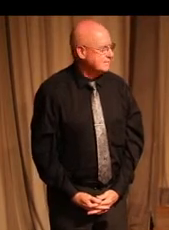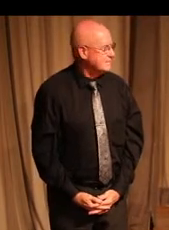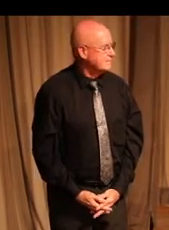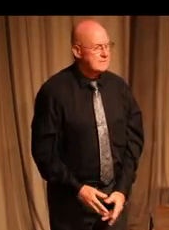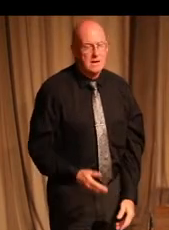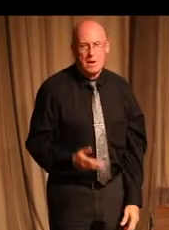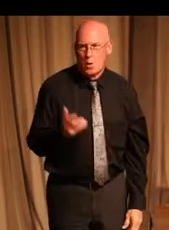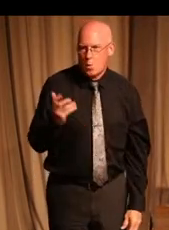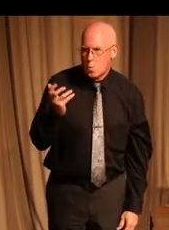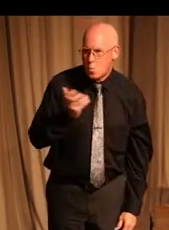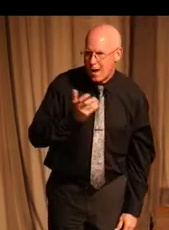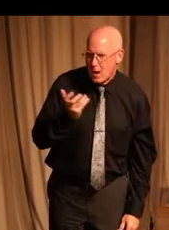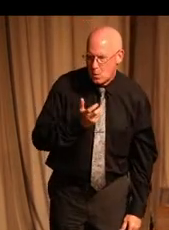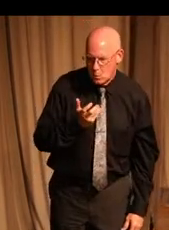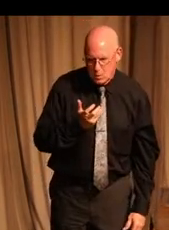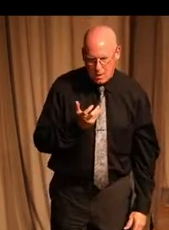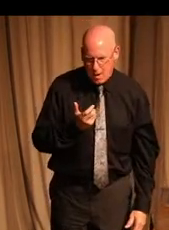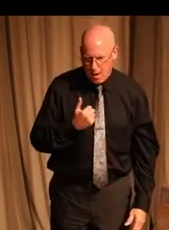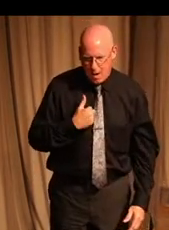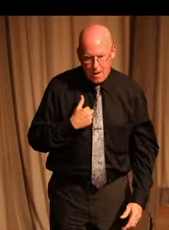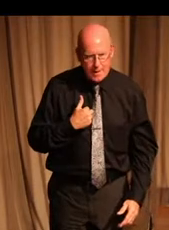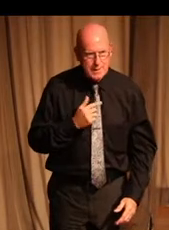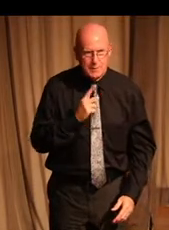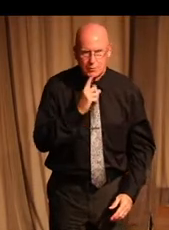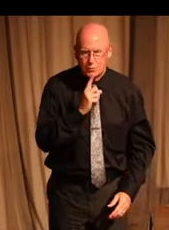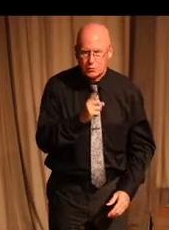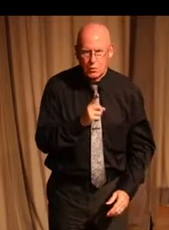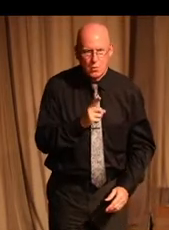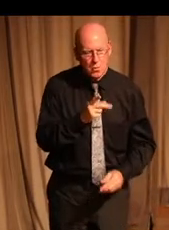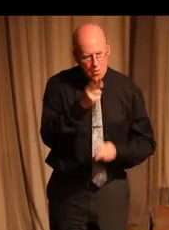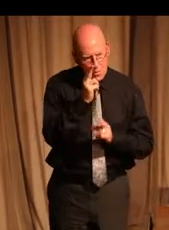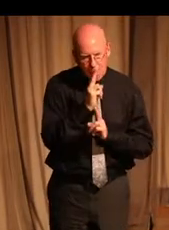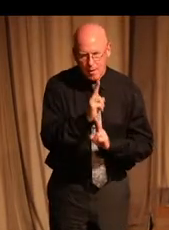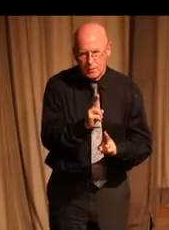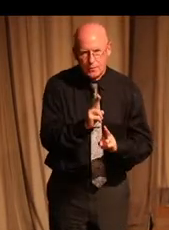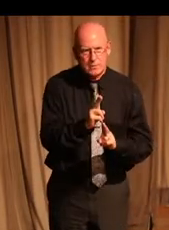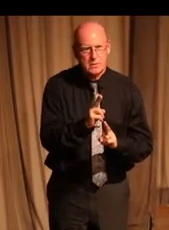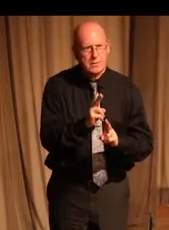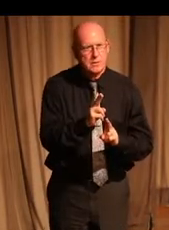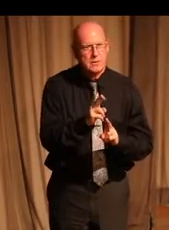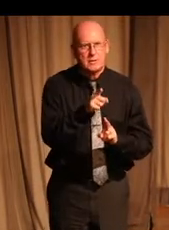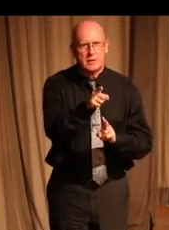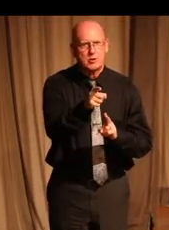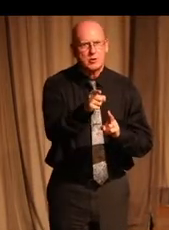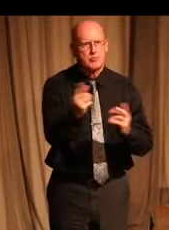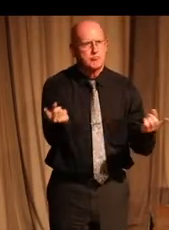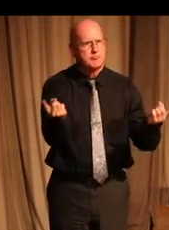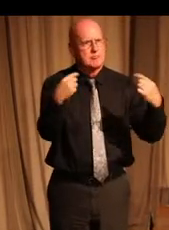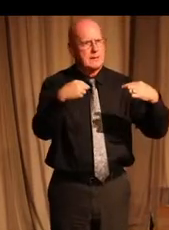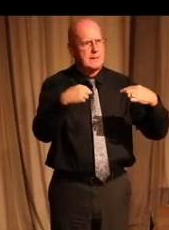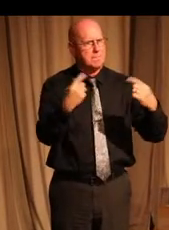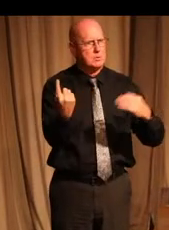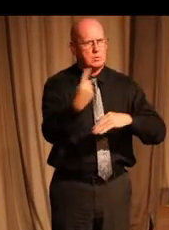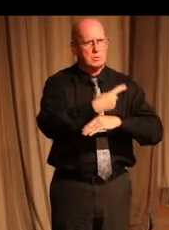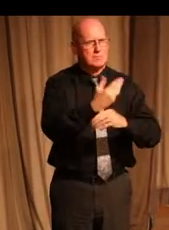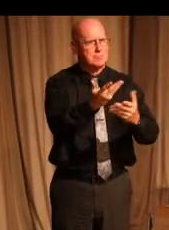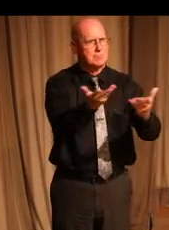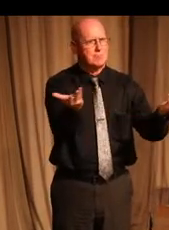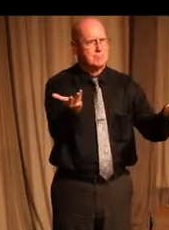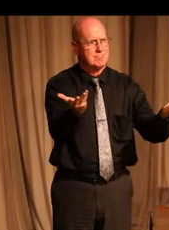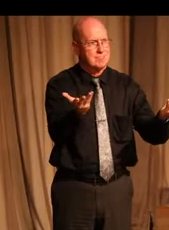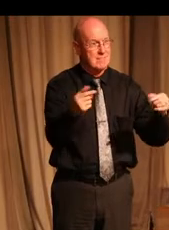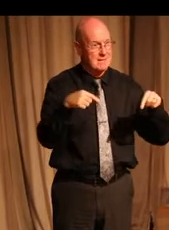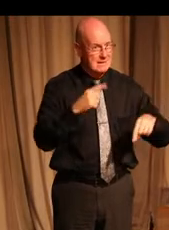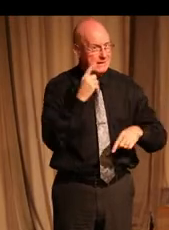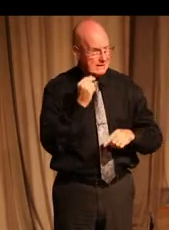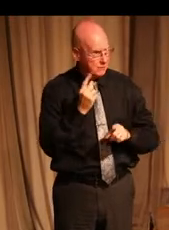Wow, I am so very, very honored that you all joined us today. This was a gift,